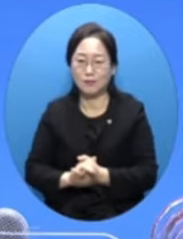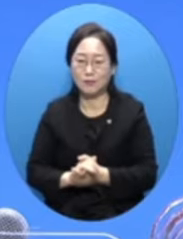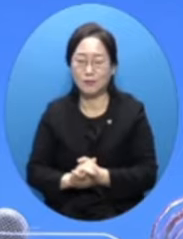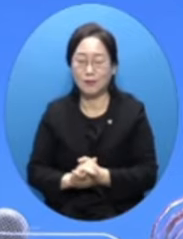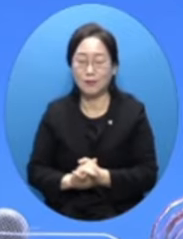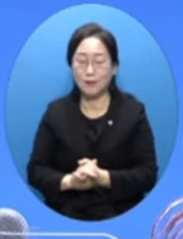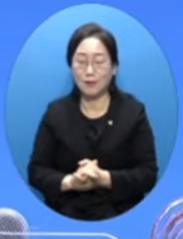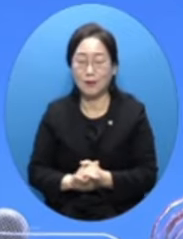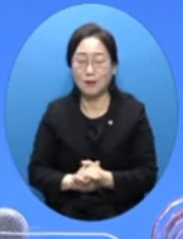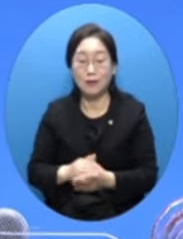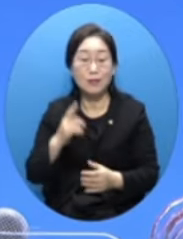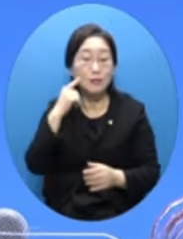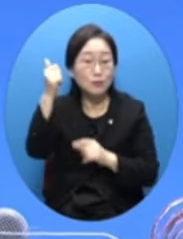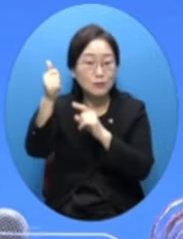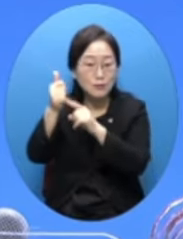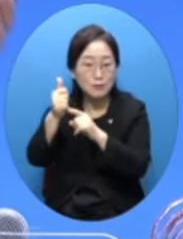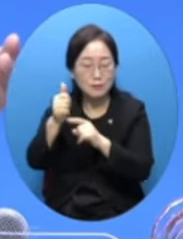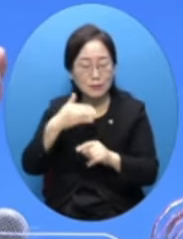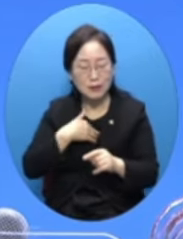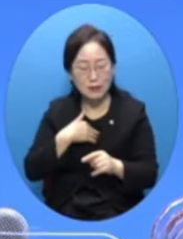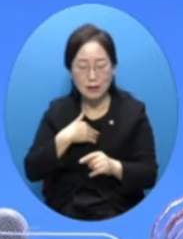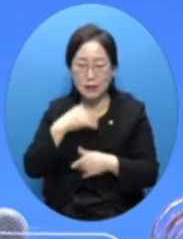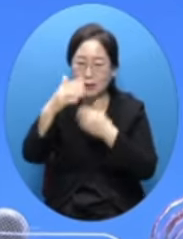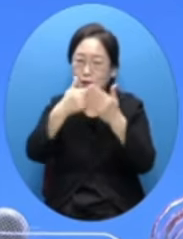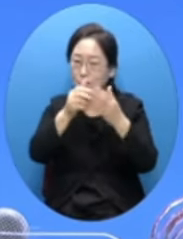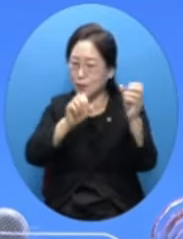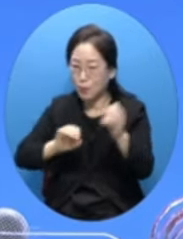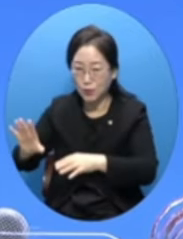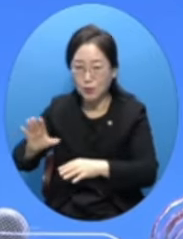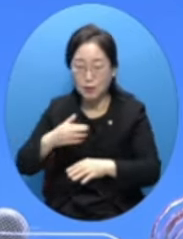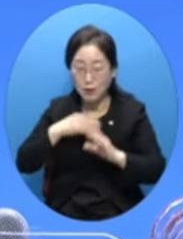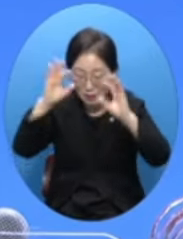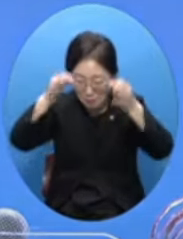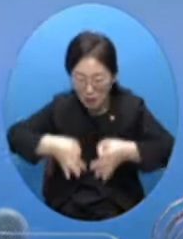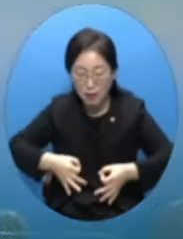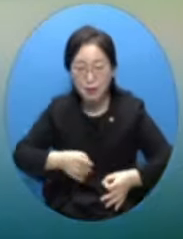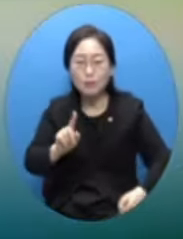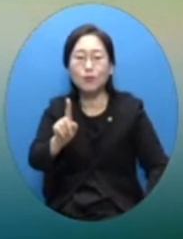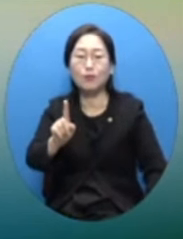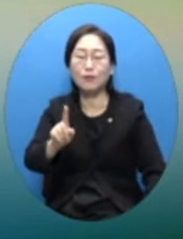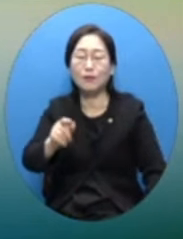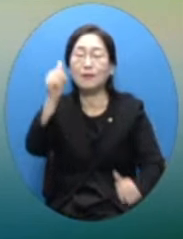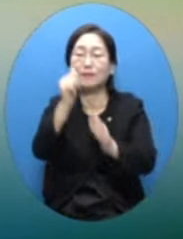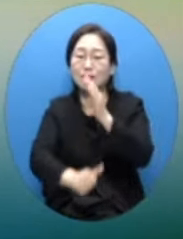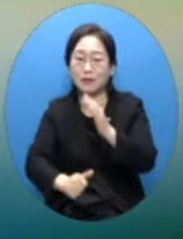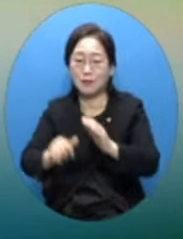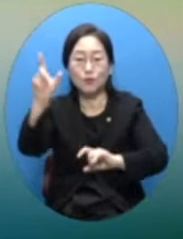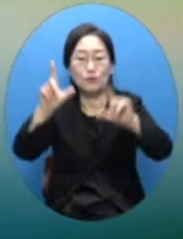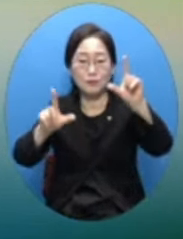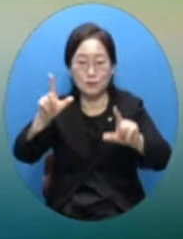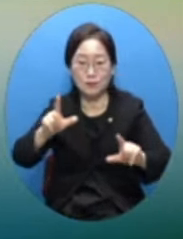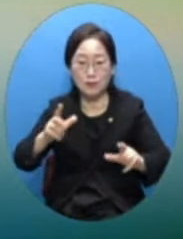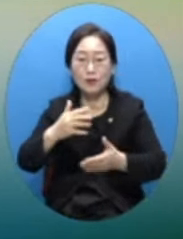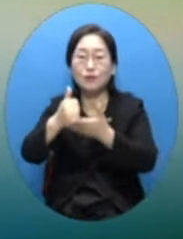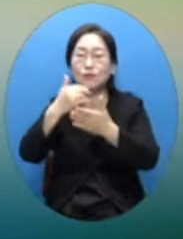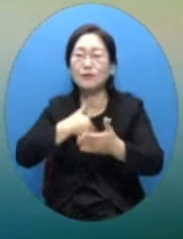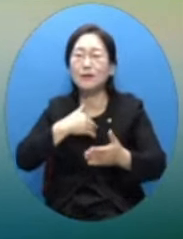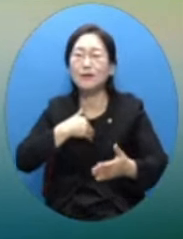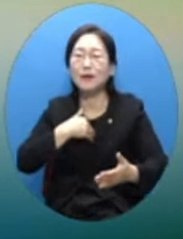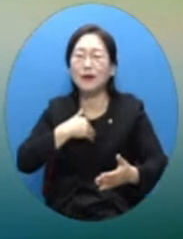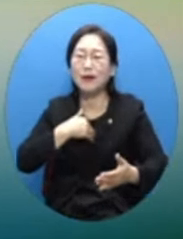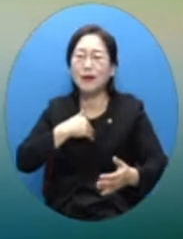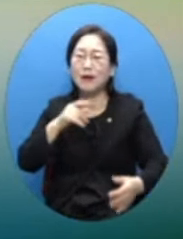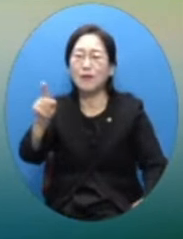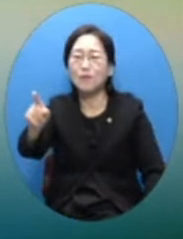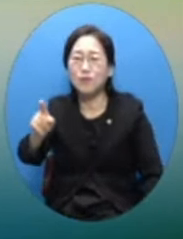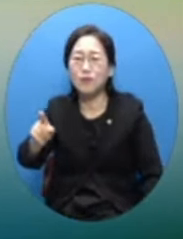그는 그때까지만 해도 저는 버림받았습니다. 제 모습을 보십시오. 저는 실패한 인생입니다. 주님 내 인생은 안다는 증거로 가득 차